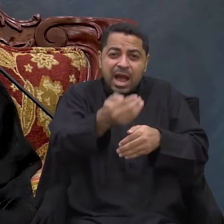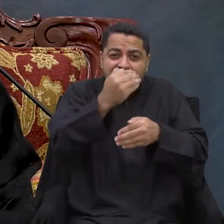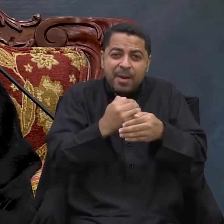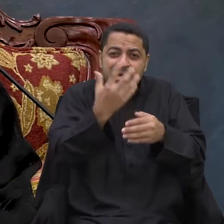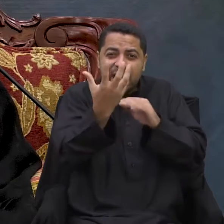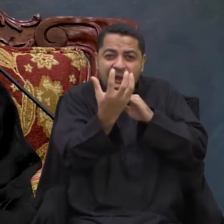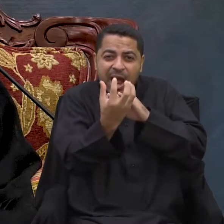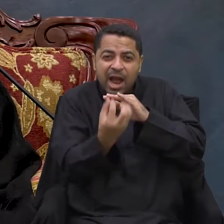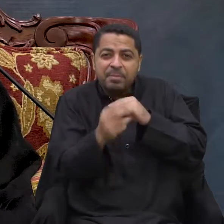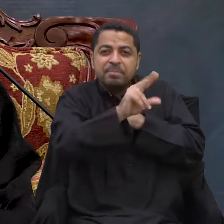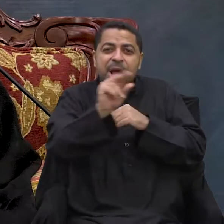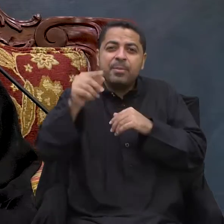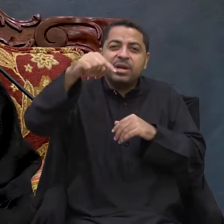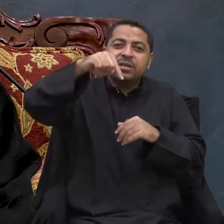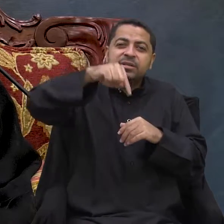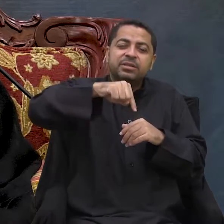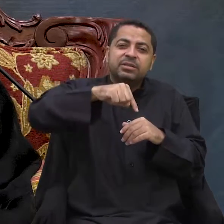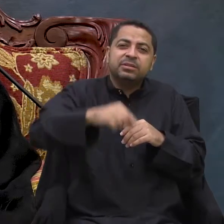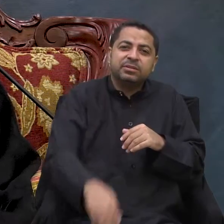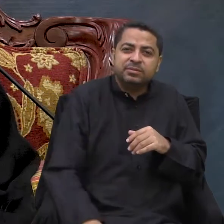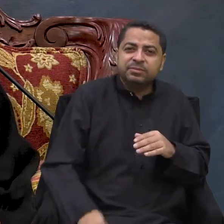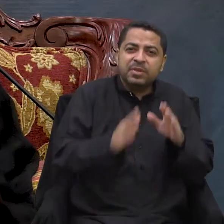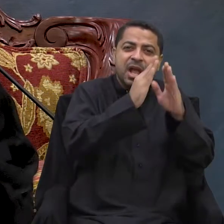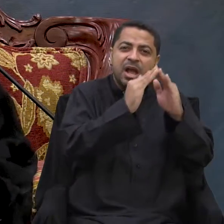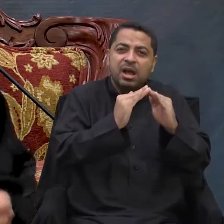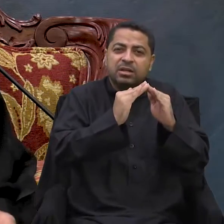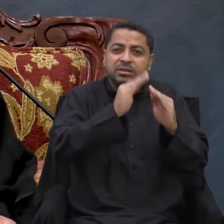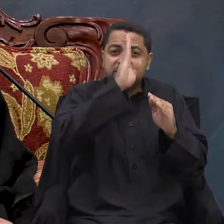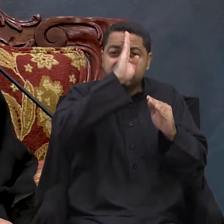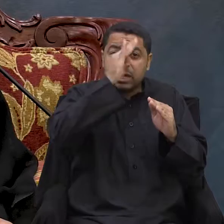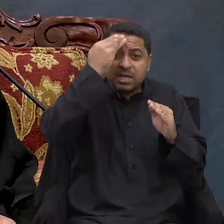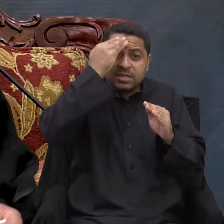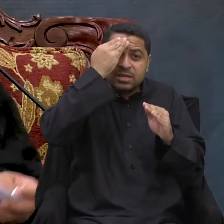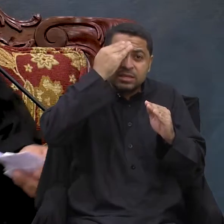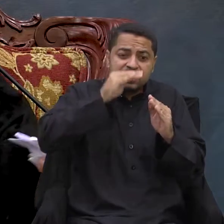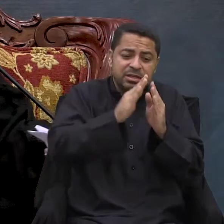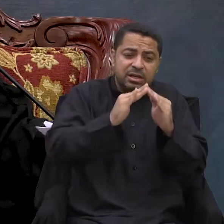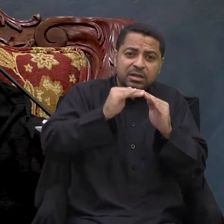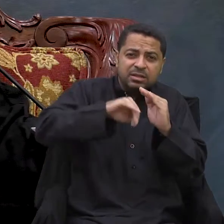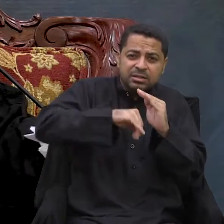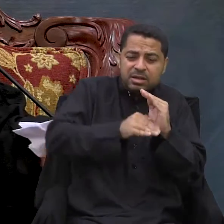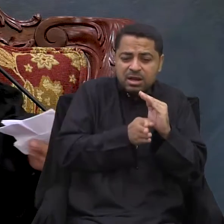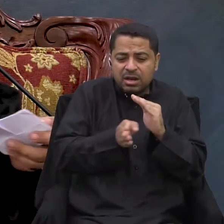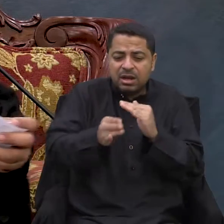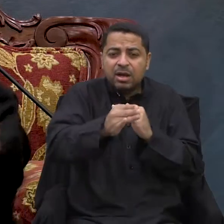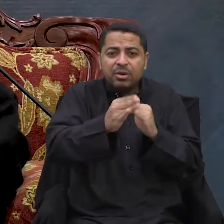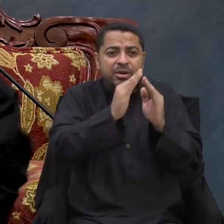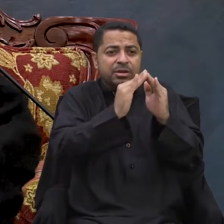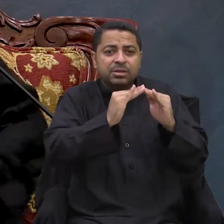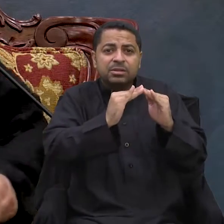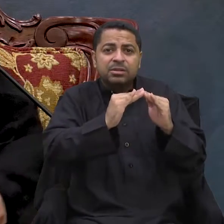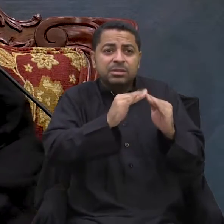فإنها قامت من خيمة السجاد وخرجت إلى الحسين وألقت